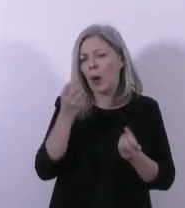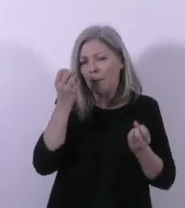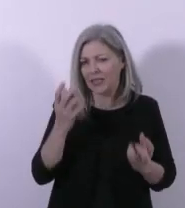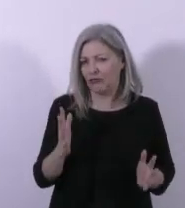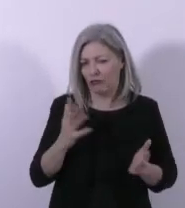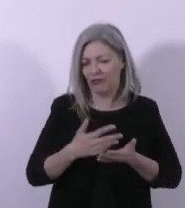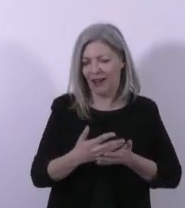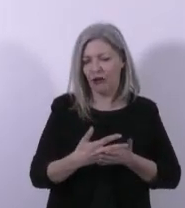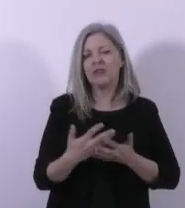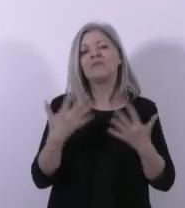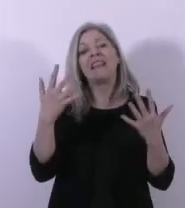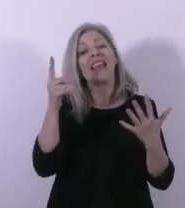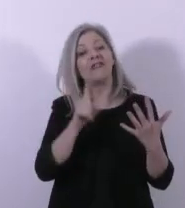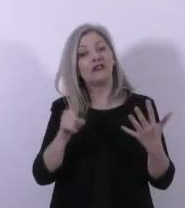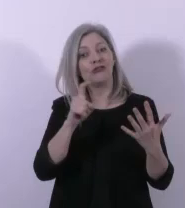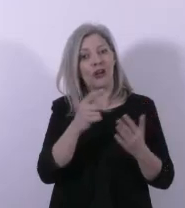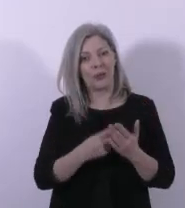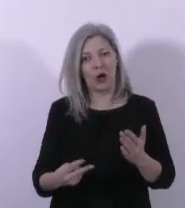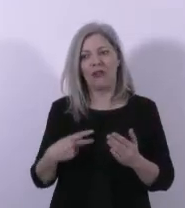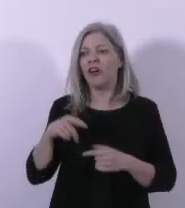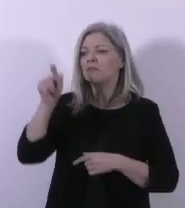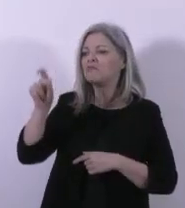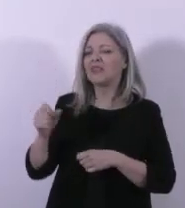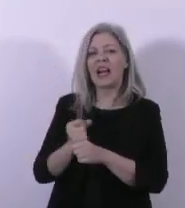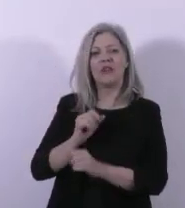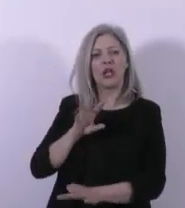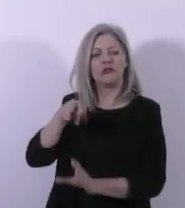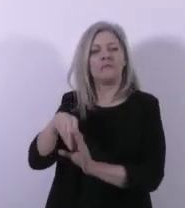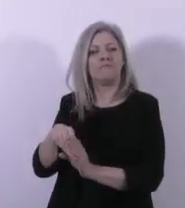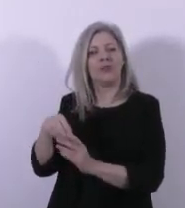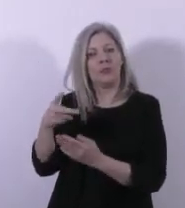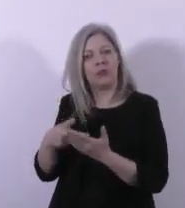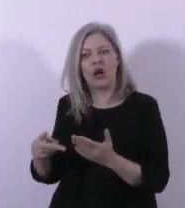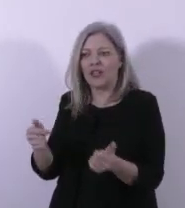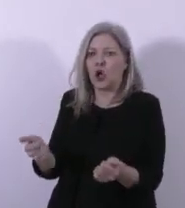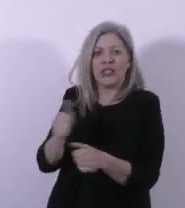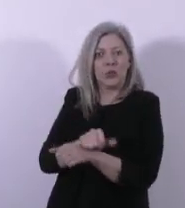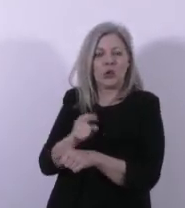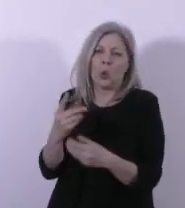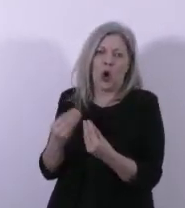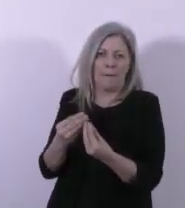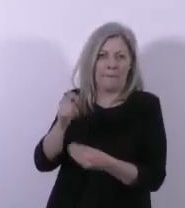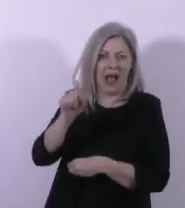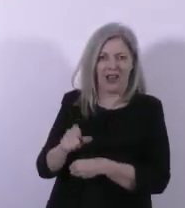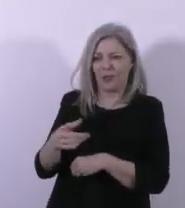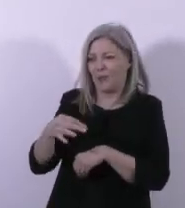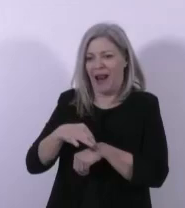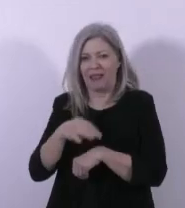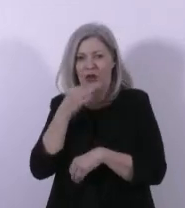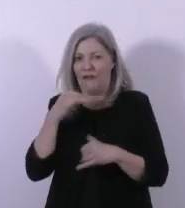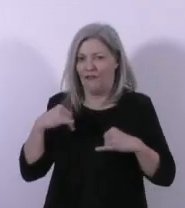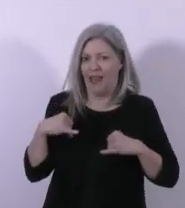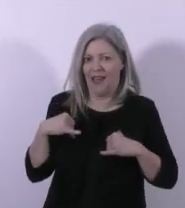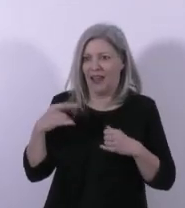prova, lavoratore inserito come jolly, perciò a sostituzione di compagni che per ferie o malattie non potevano fare